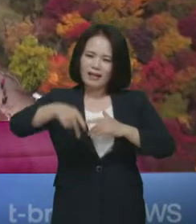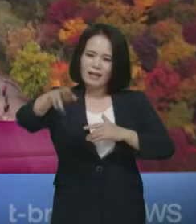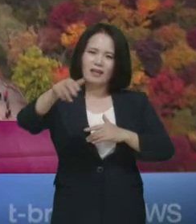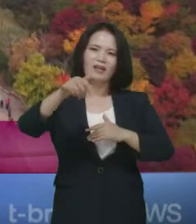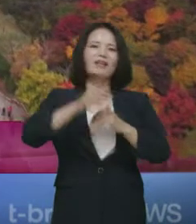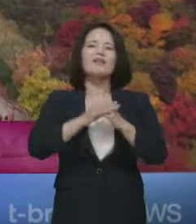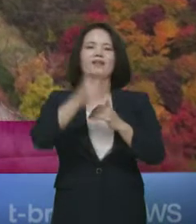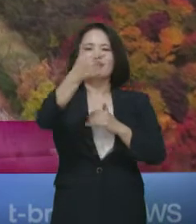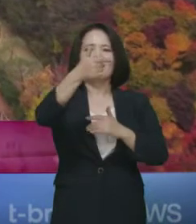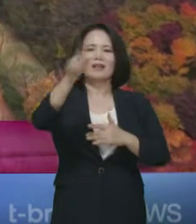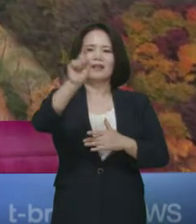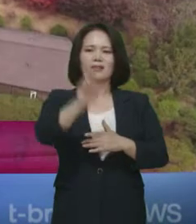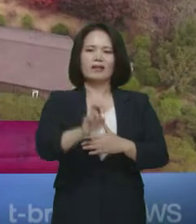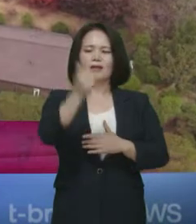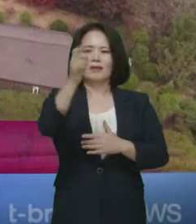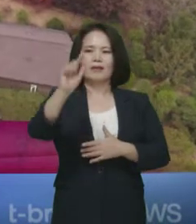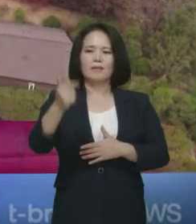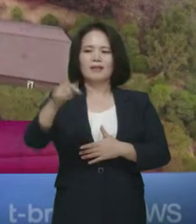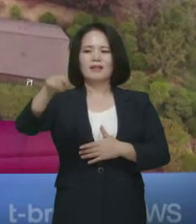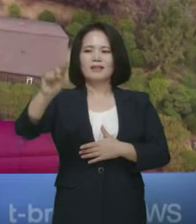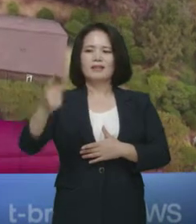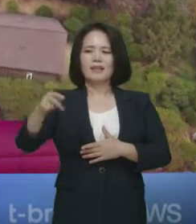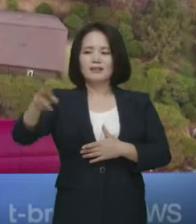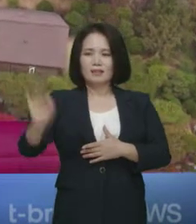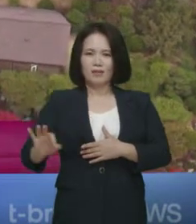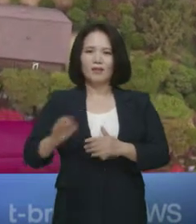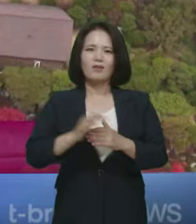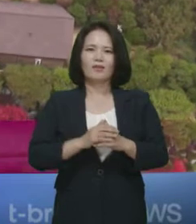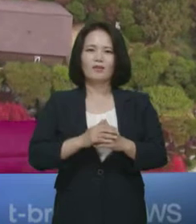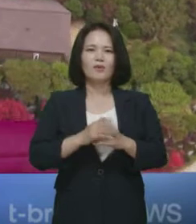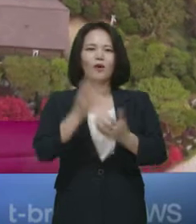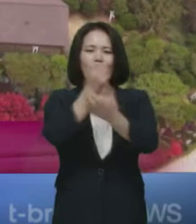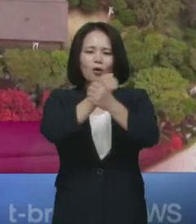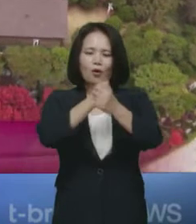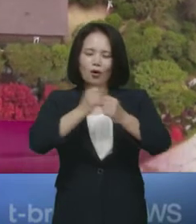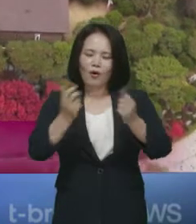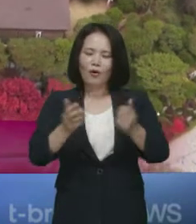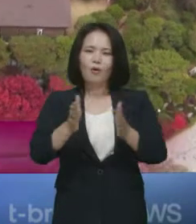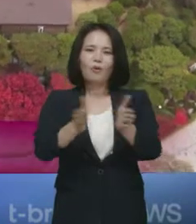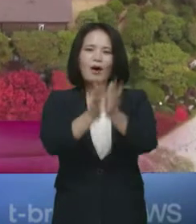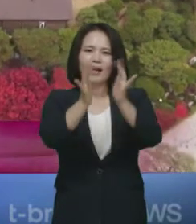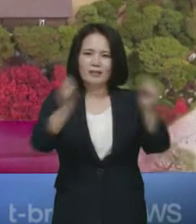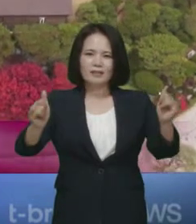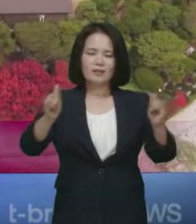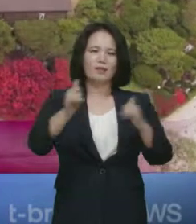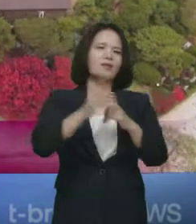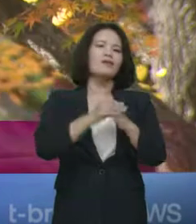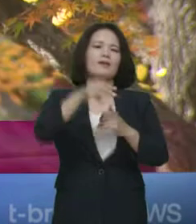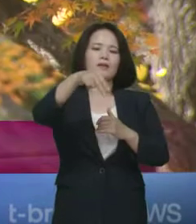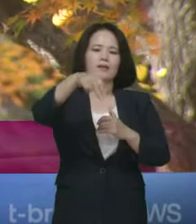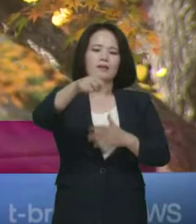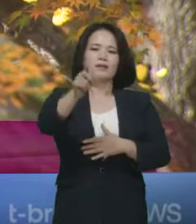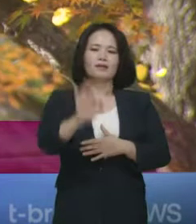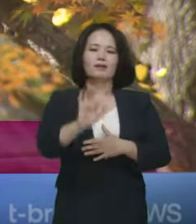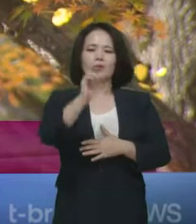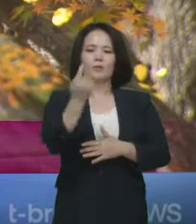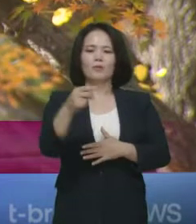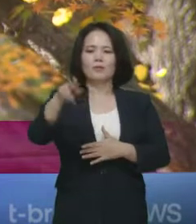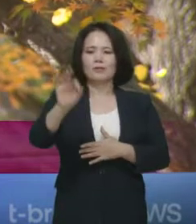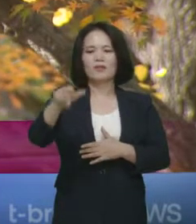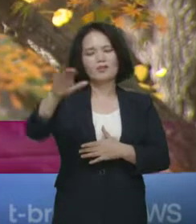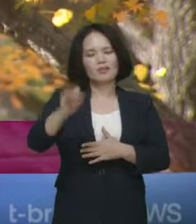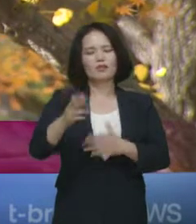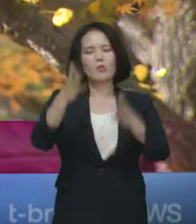잘 잘 가꾼 저음과 숲의 선거에 품처럼 편안한 화성 남양성모성지 더 사람들의 발길이 잤다고